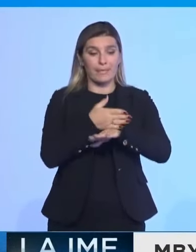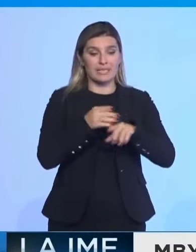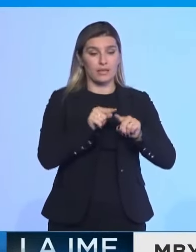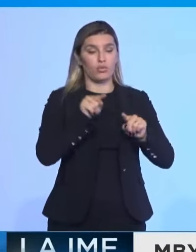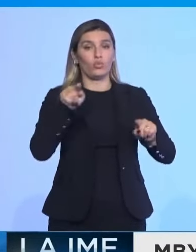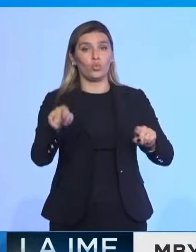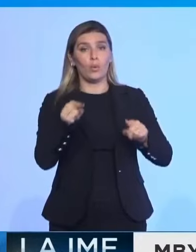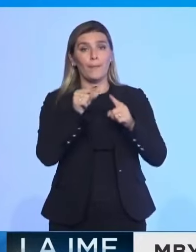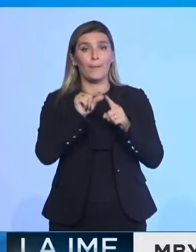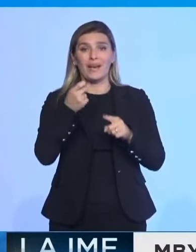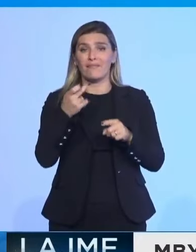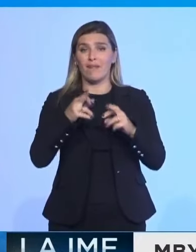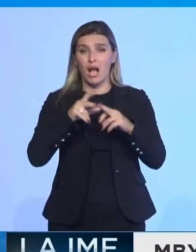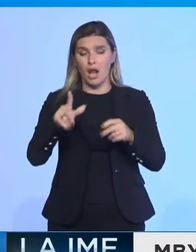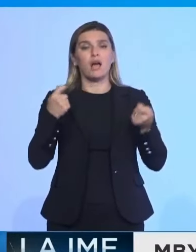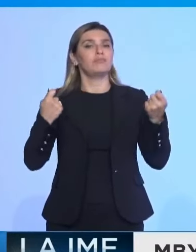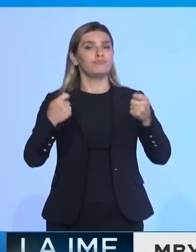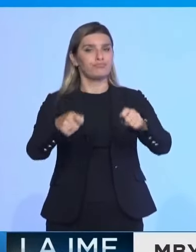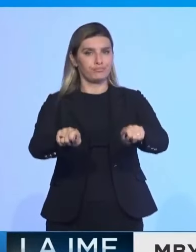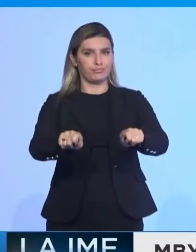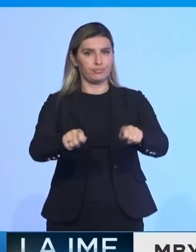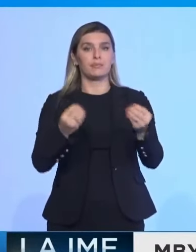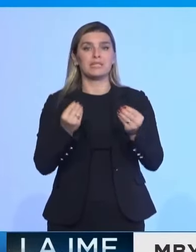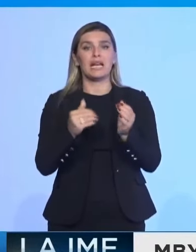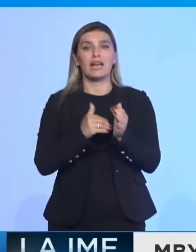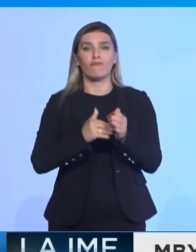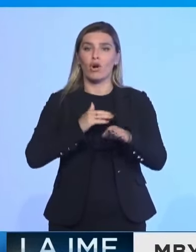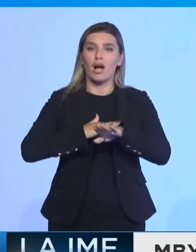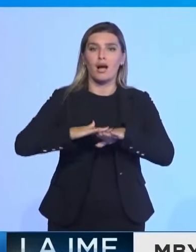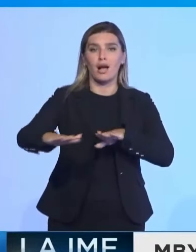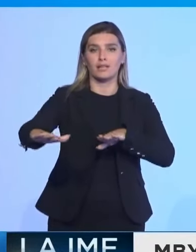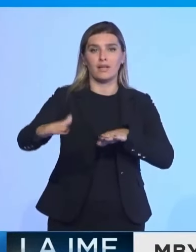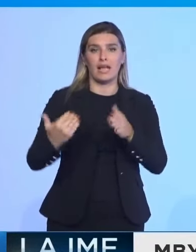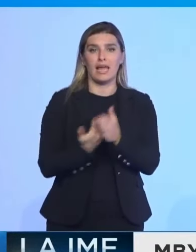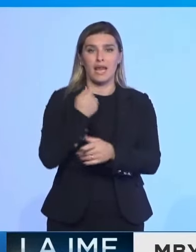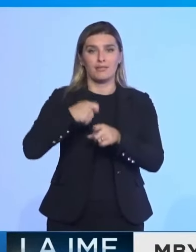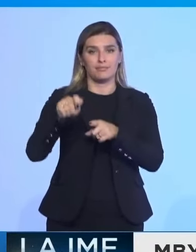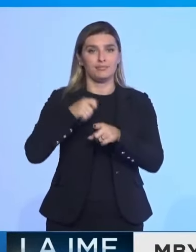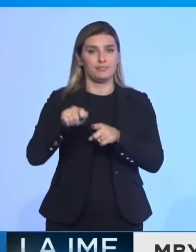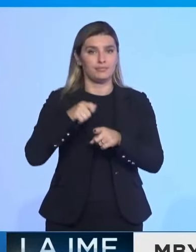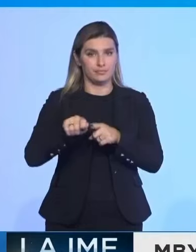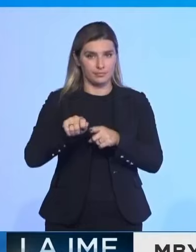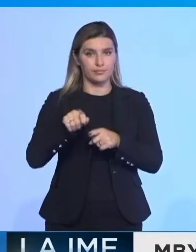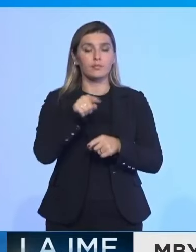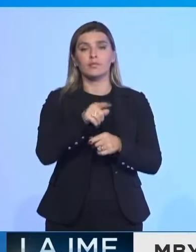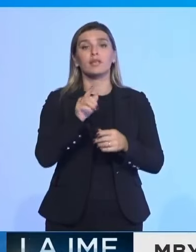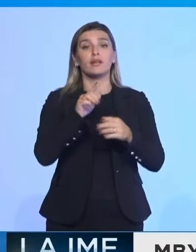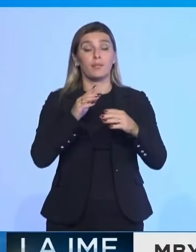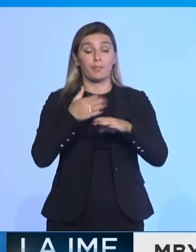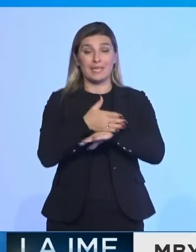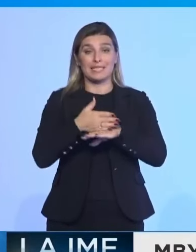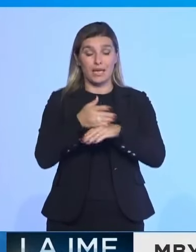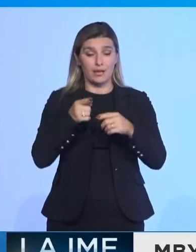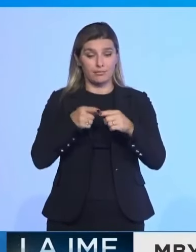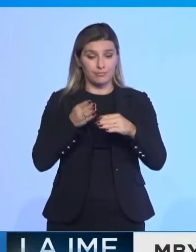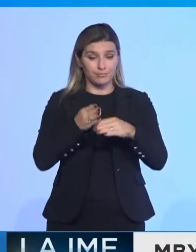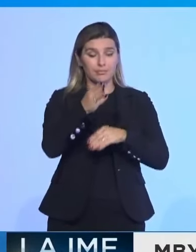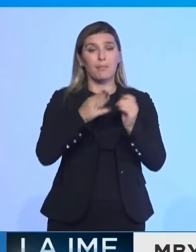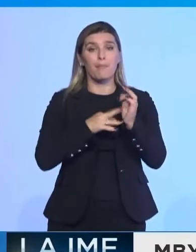Prizren-Prevallë, do të jetë i mbyllur me rastin e asfaltimit. Mbyllja do të përfshi lokacionin nga dalja e Prizrenit Lagja